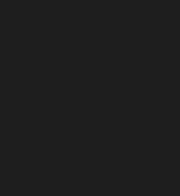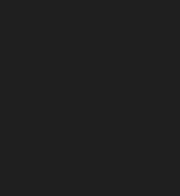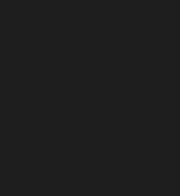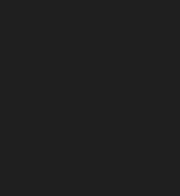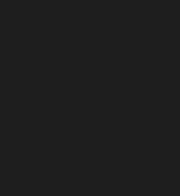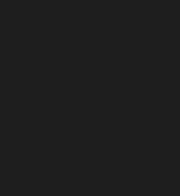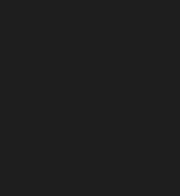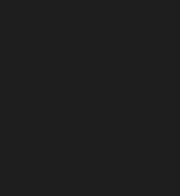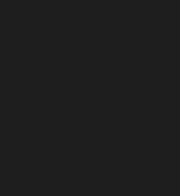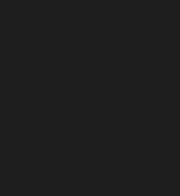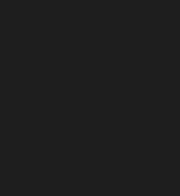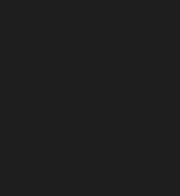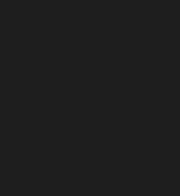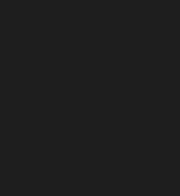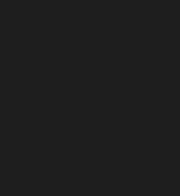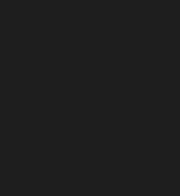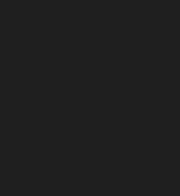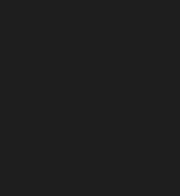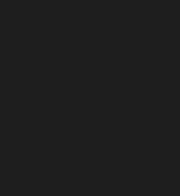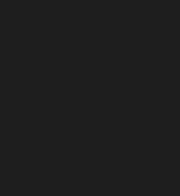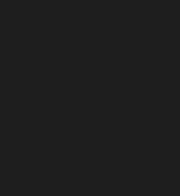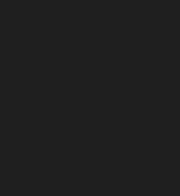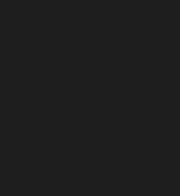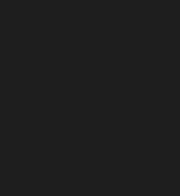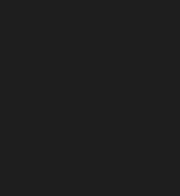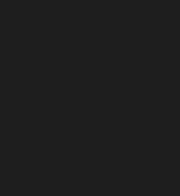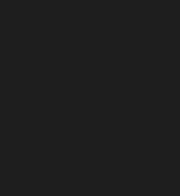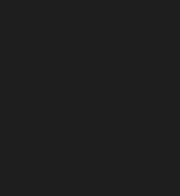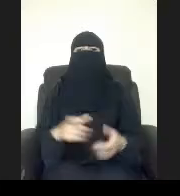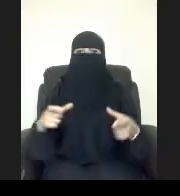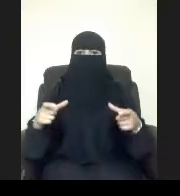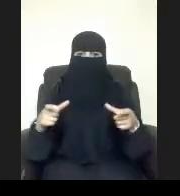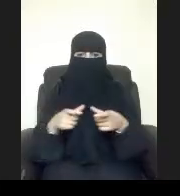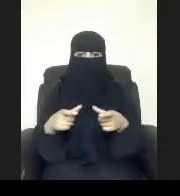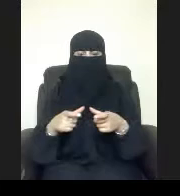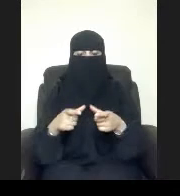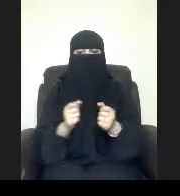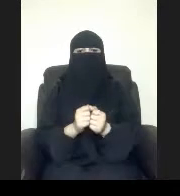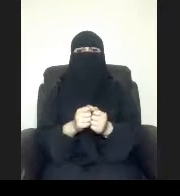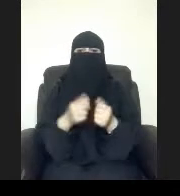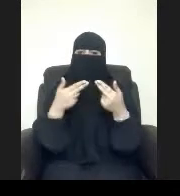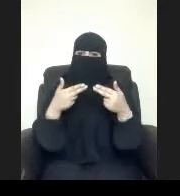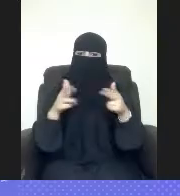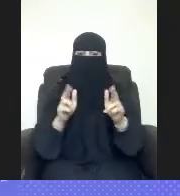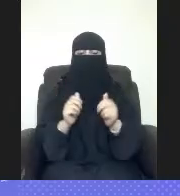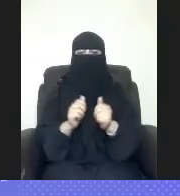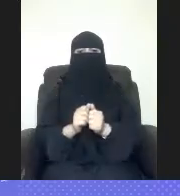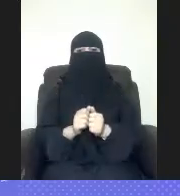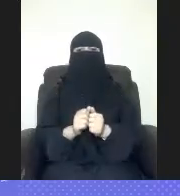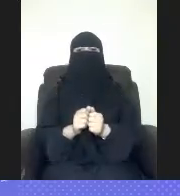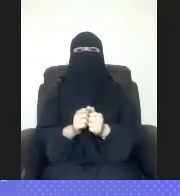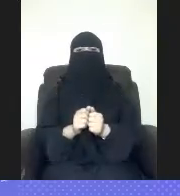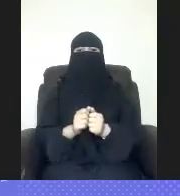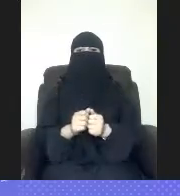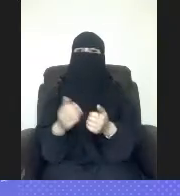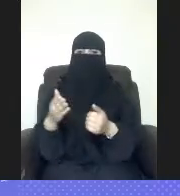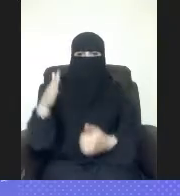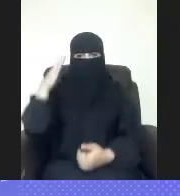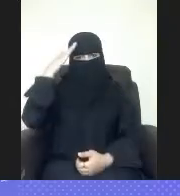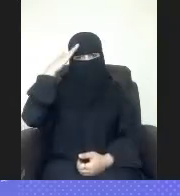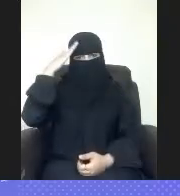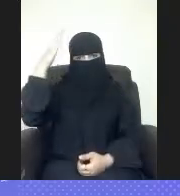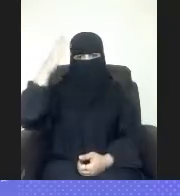علمنا أن نبدأ ملتقانا هذا بإفادة، فإفادتنا سلام